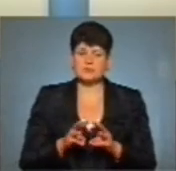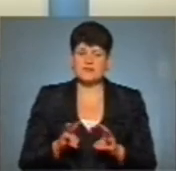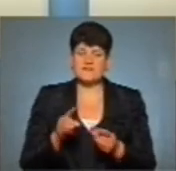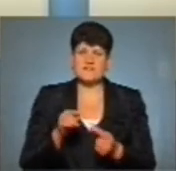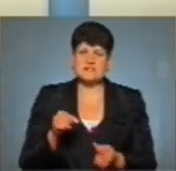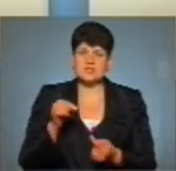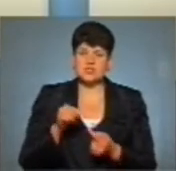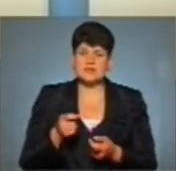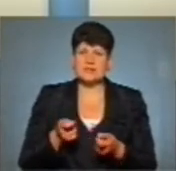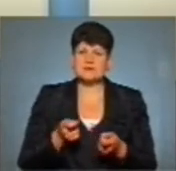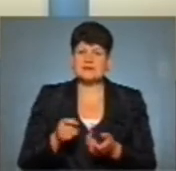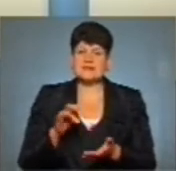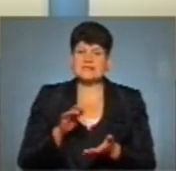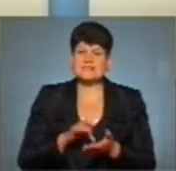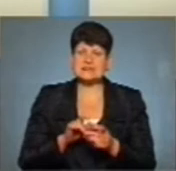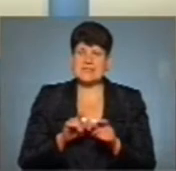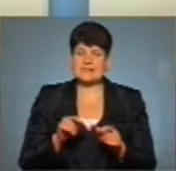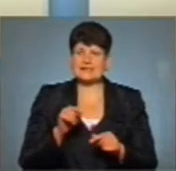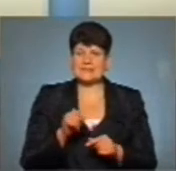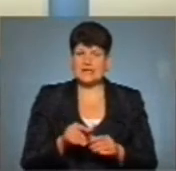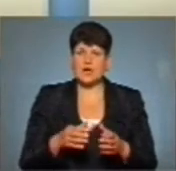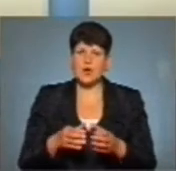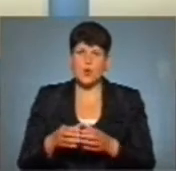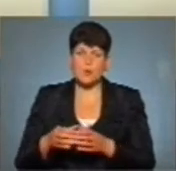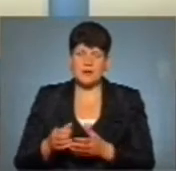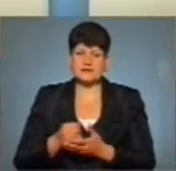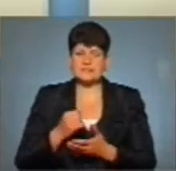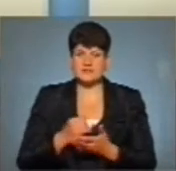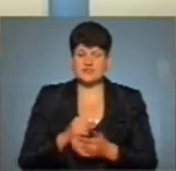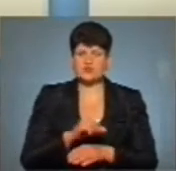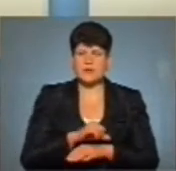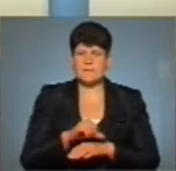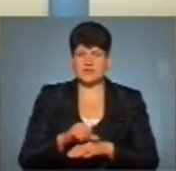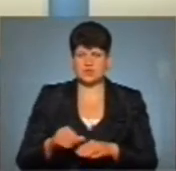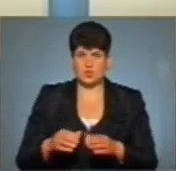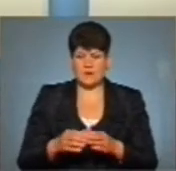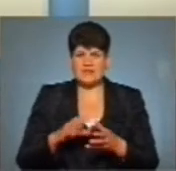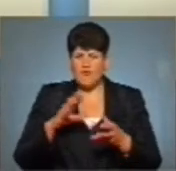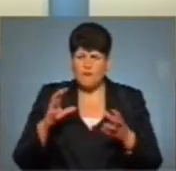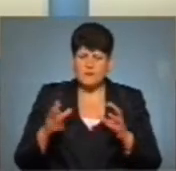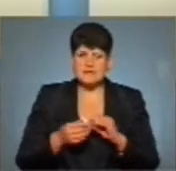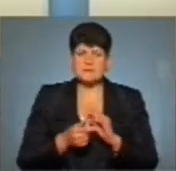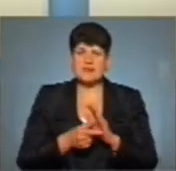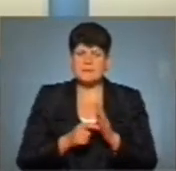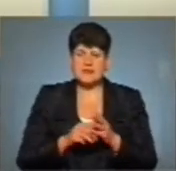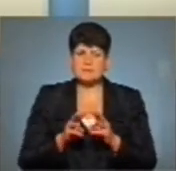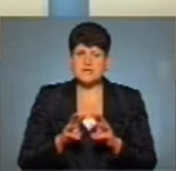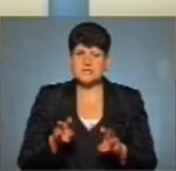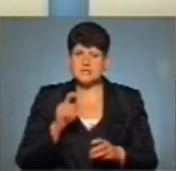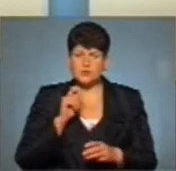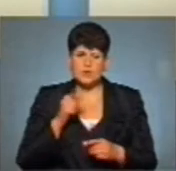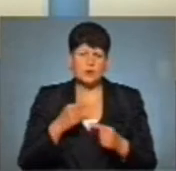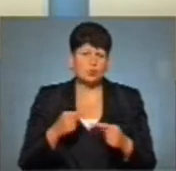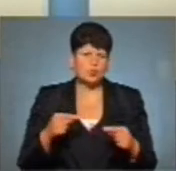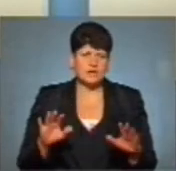визначати адміністративні центри тих чи інших громад і затверджувати межі цих громад. Тобто, в принципі, Кабінет міністрів України в